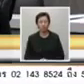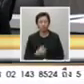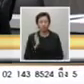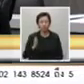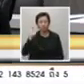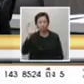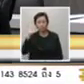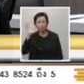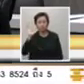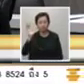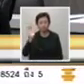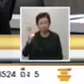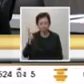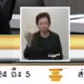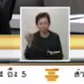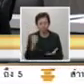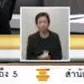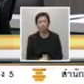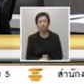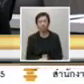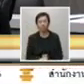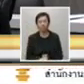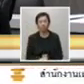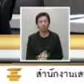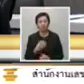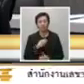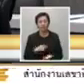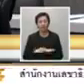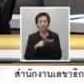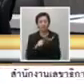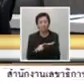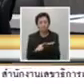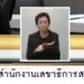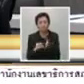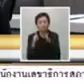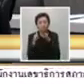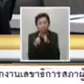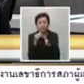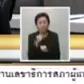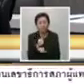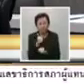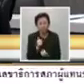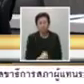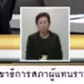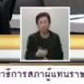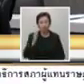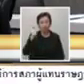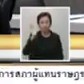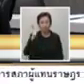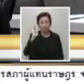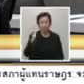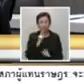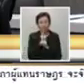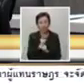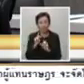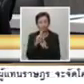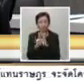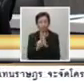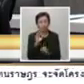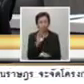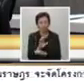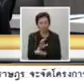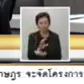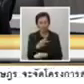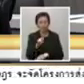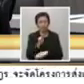ายจะใช้เอกสิทธิ์ในการยื่นยติตั้งข้อกล่าวหาได้ครับแต่การอภิปรายต้องเป็นไปตามข้อบังคับที่ท่าน